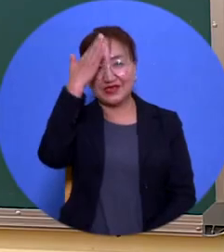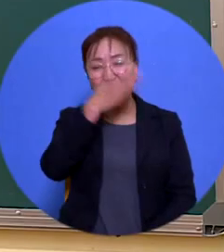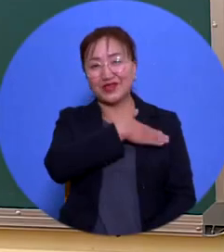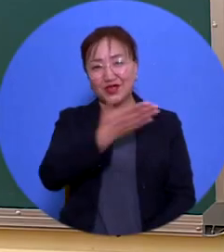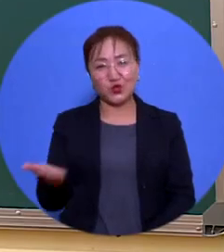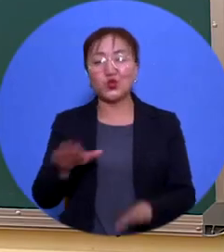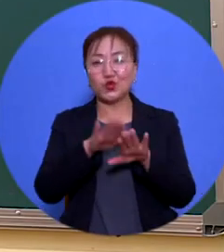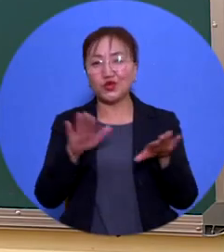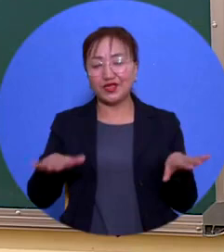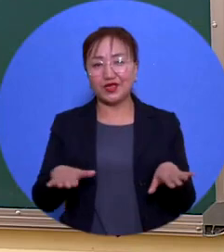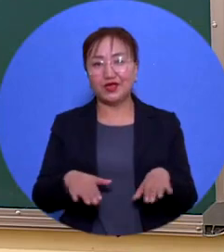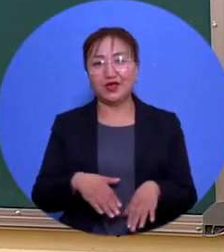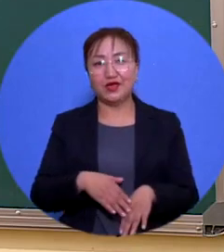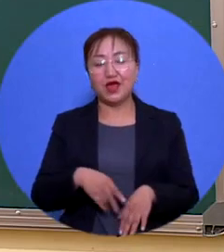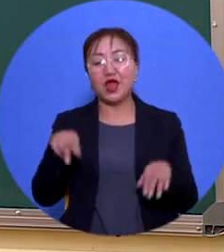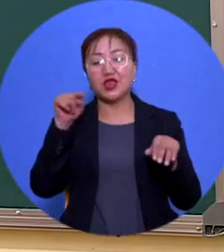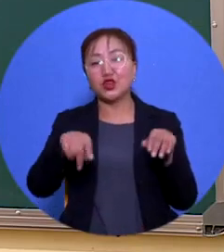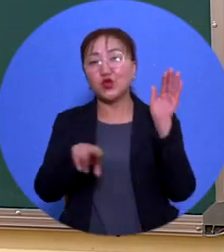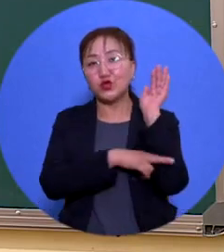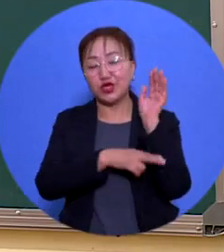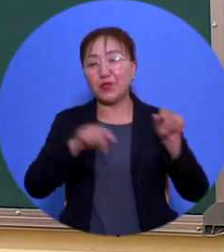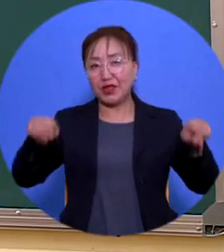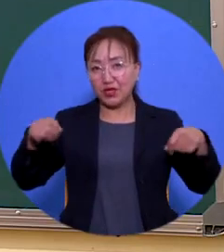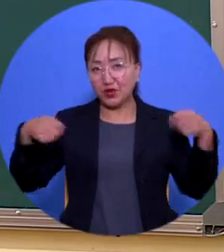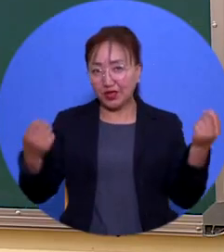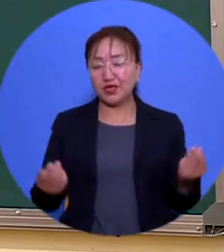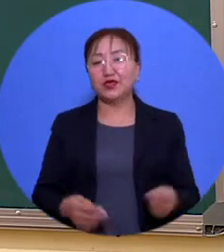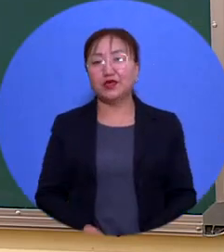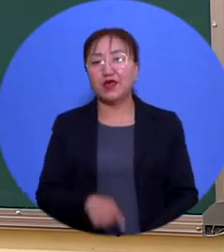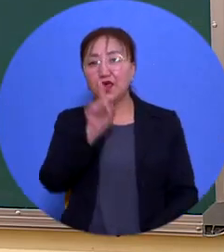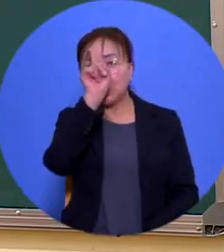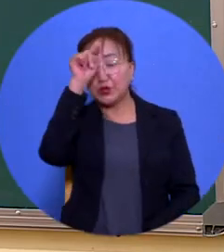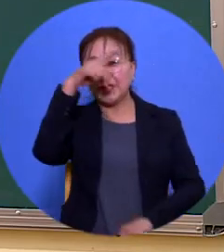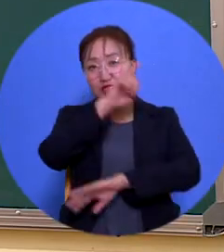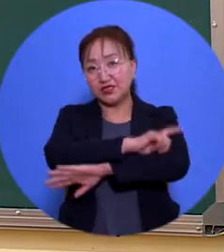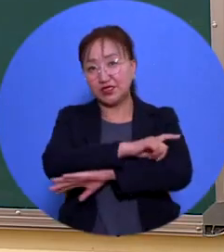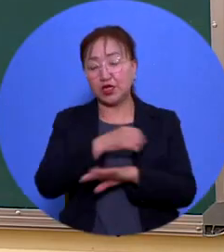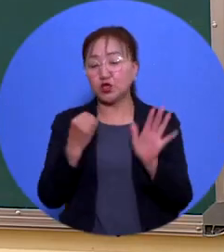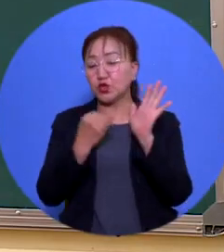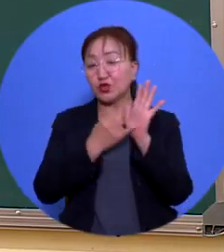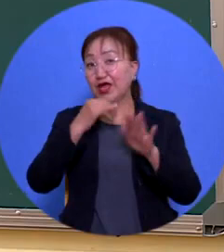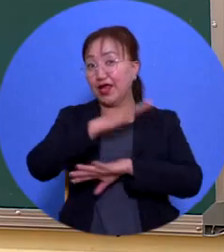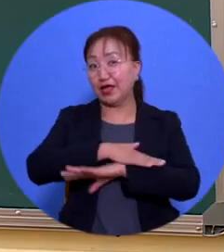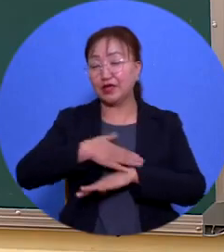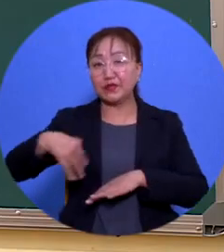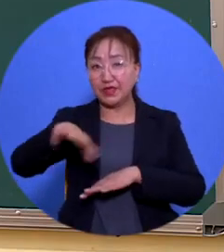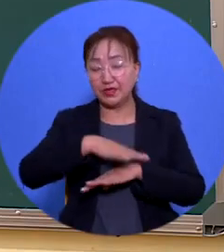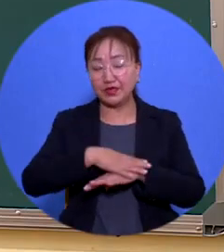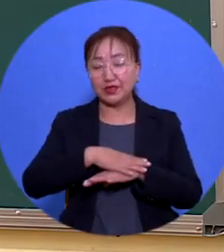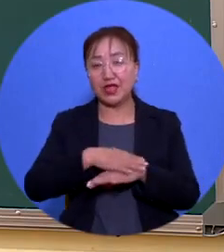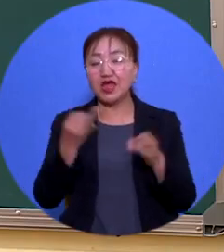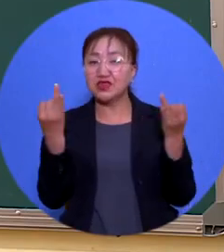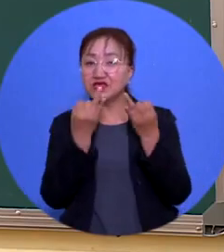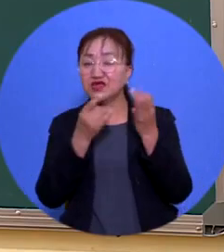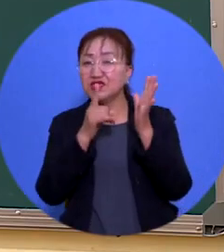Сайн байцгаана уу хүүхдүүдээ. Та бүхэндээ энэ өдрийн мэндийг хүргэе. Эрүүл мэндийн хичээлээр 6 дугаар ангид бид захим хэрэглээг зөв